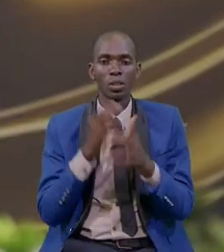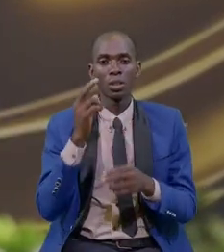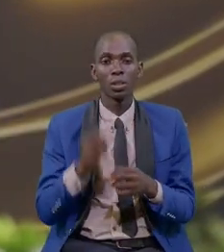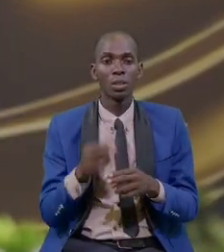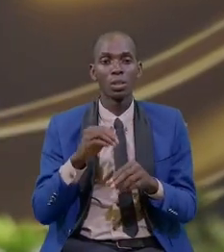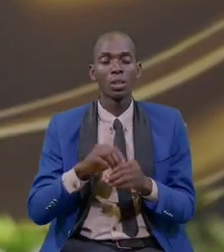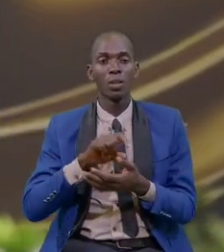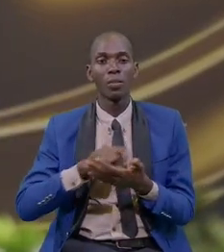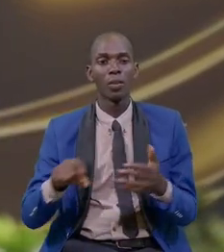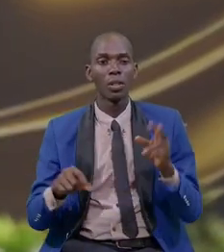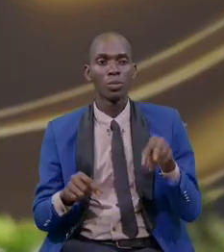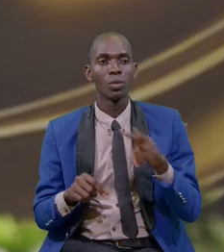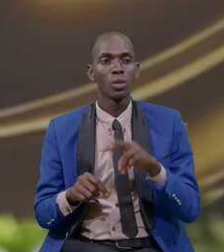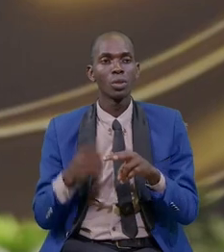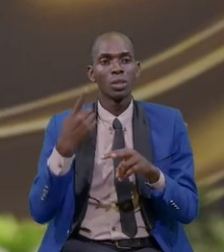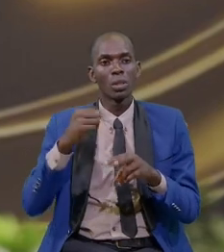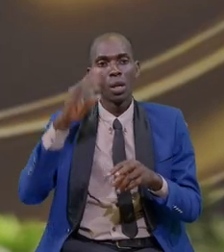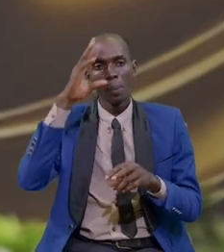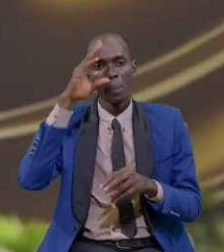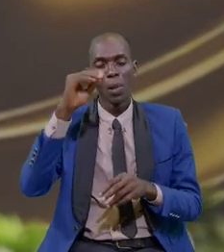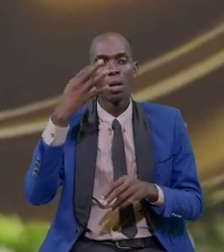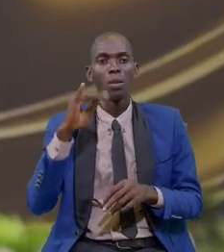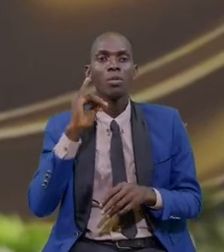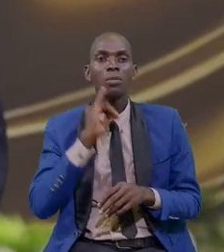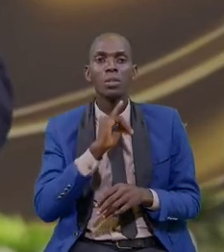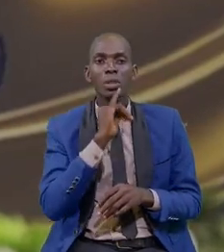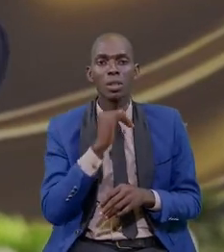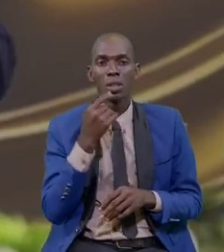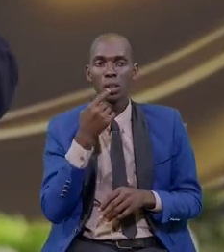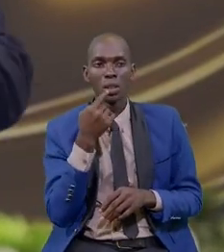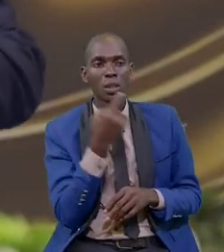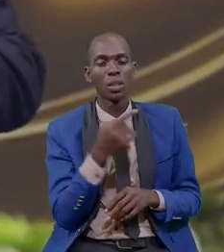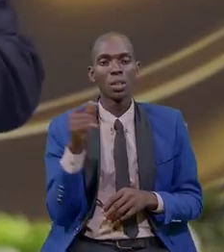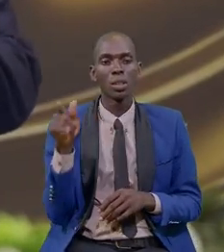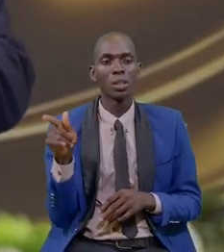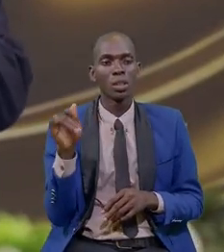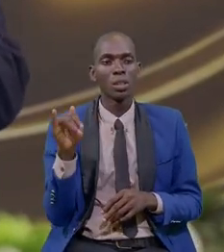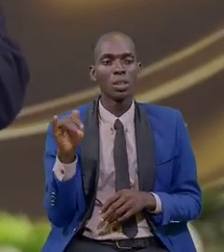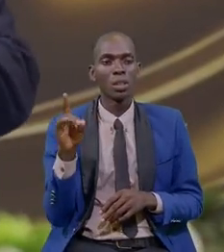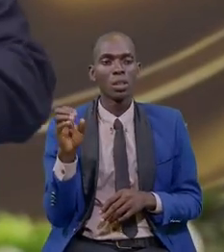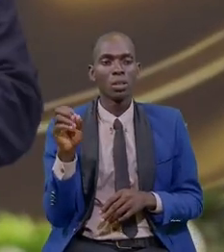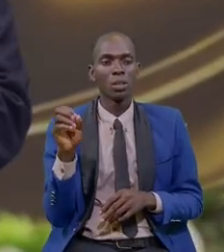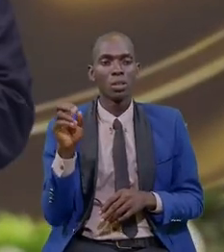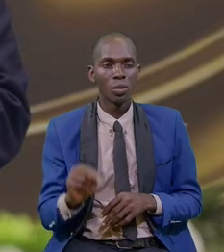Verset 22. Les gens d'Israël dirent à Gédéon.